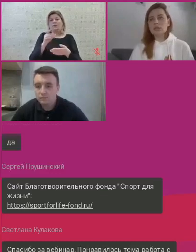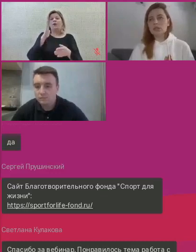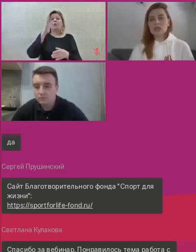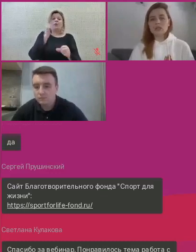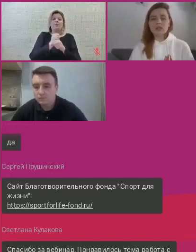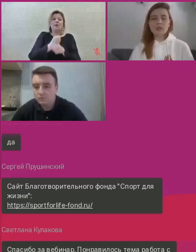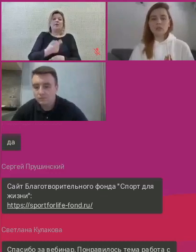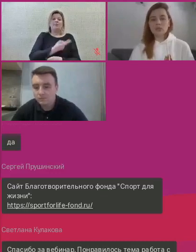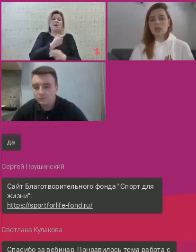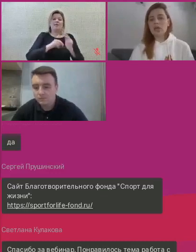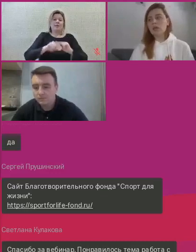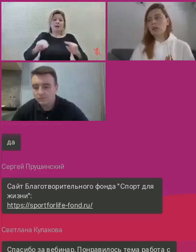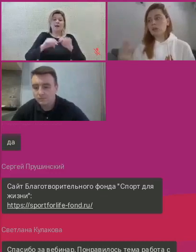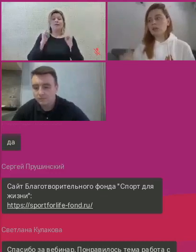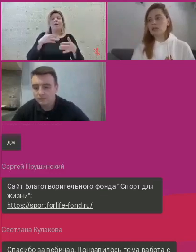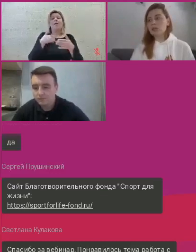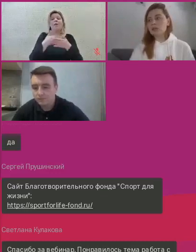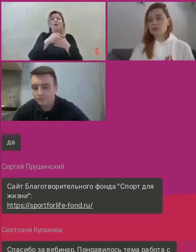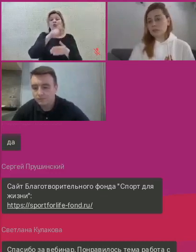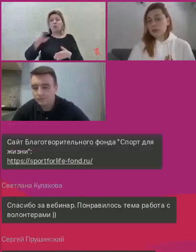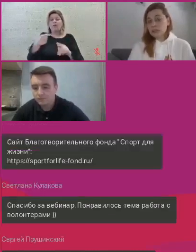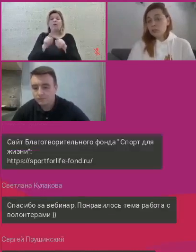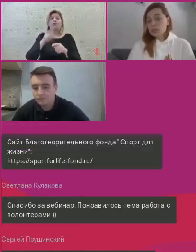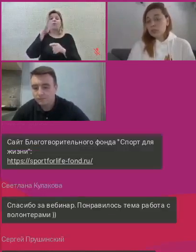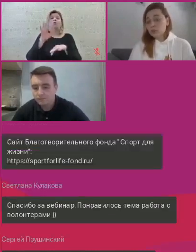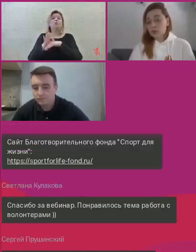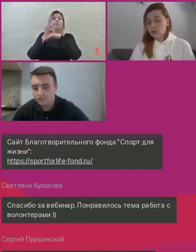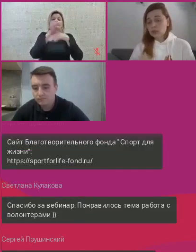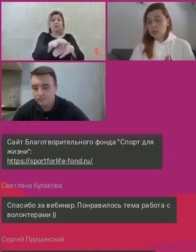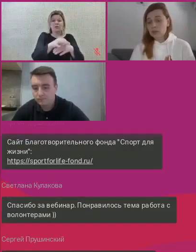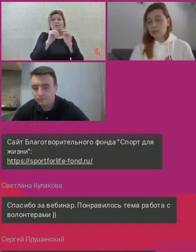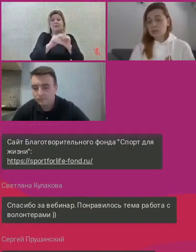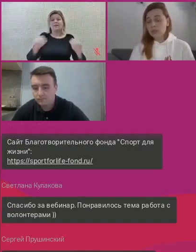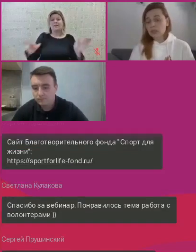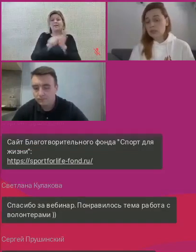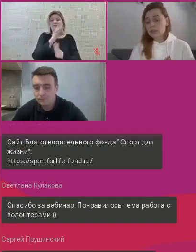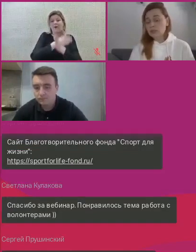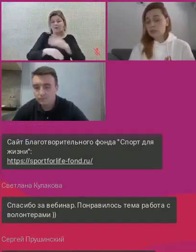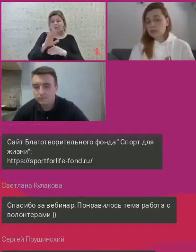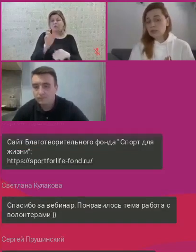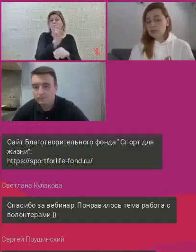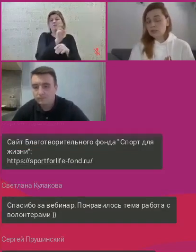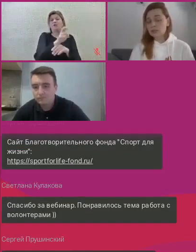сопровождать детей с инвалидностью на в спортивную секцию. Я вот видела там спортивная